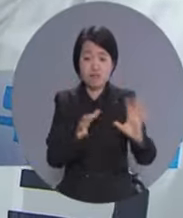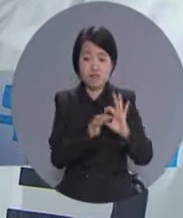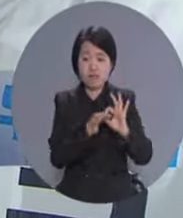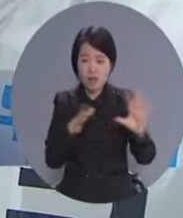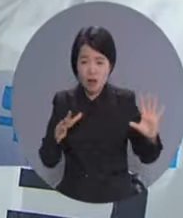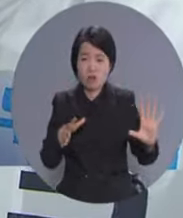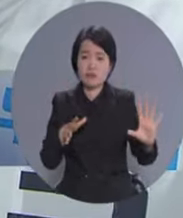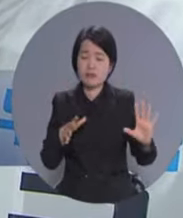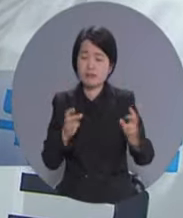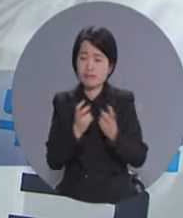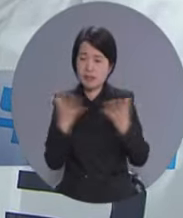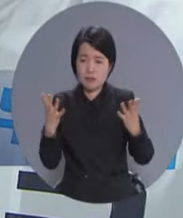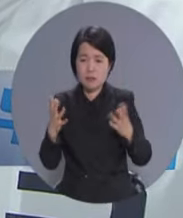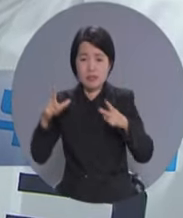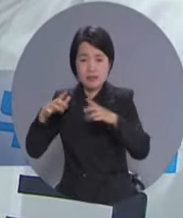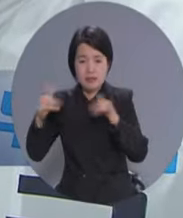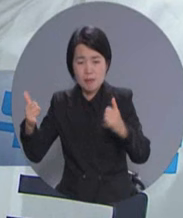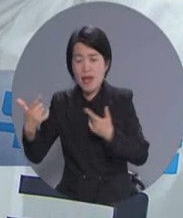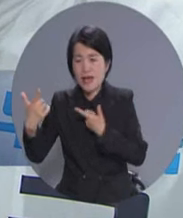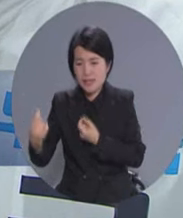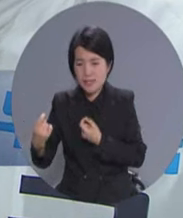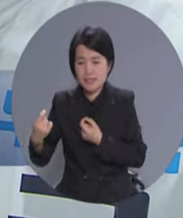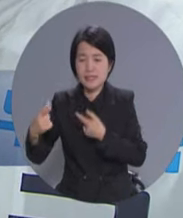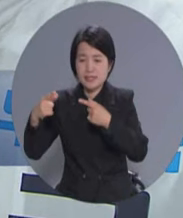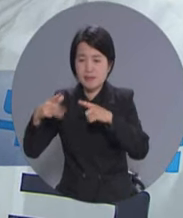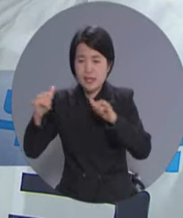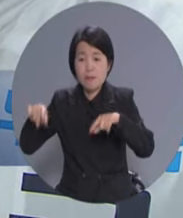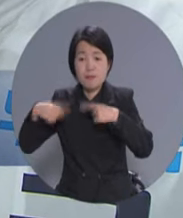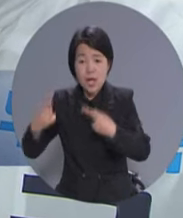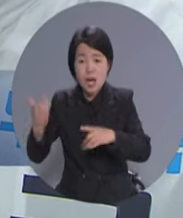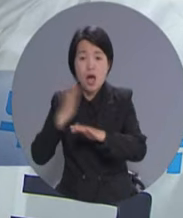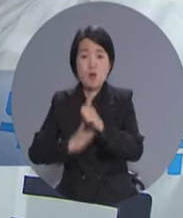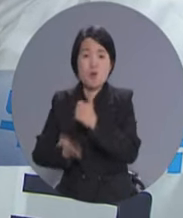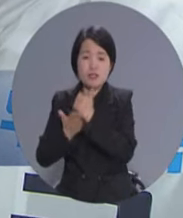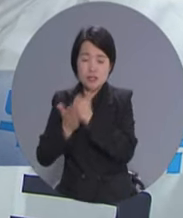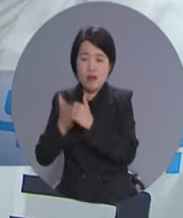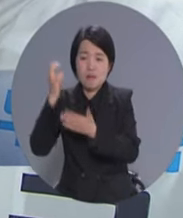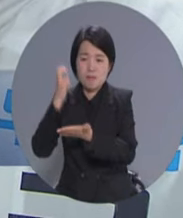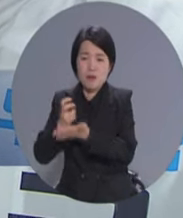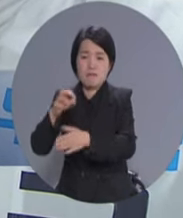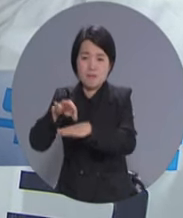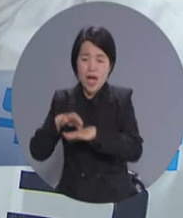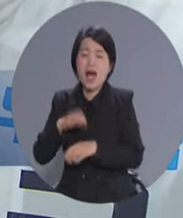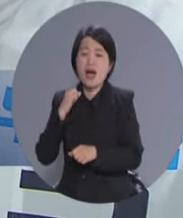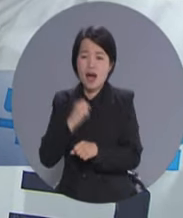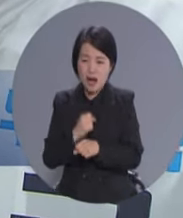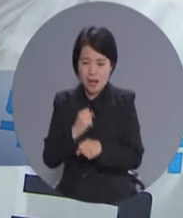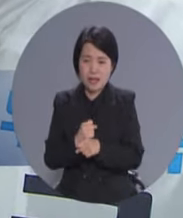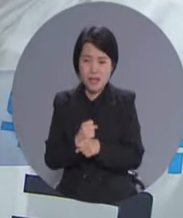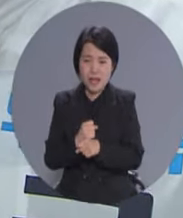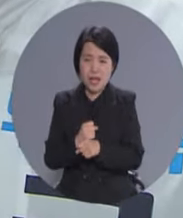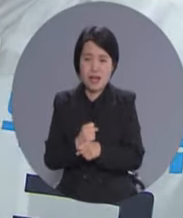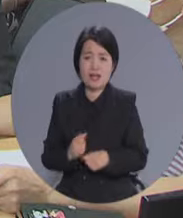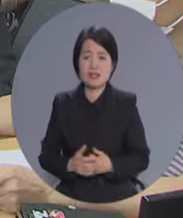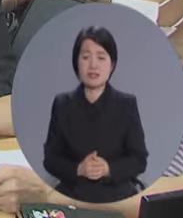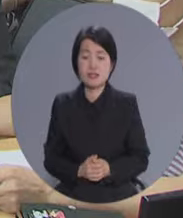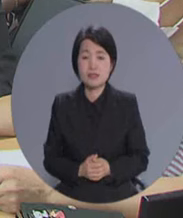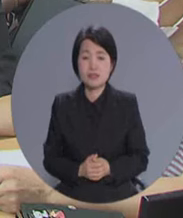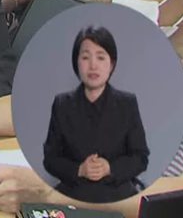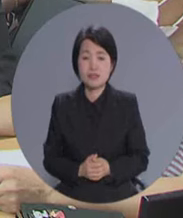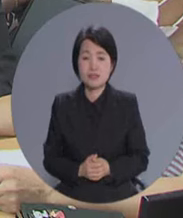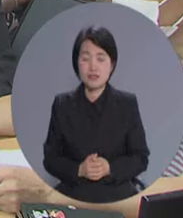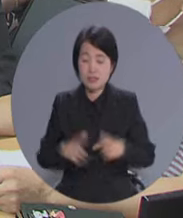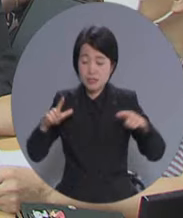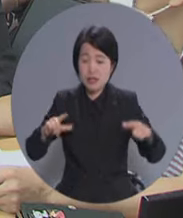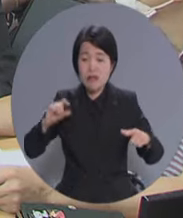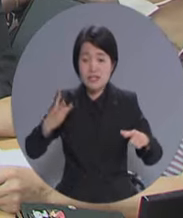우리 시민 사회와 함께 시민 공천제를 반드시 받아드리도록 하는 이런 시민 운동이라 같은